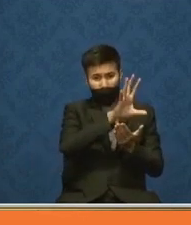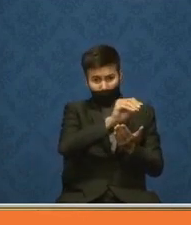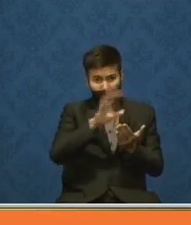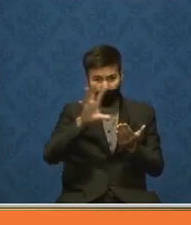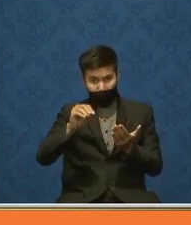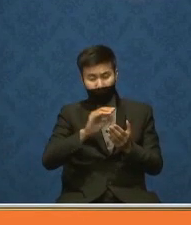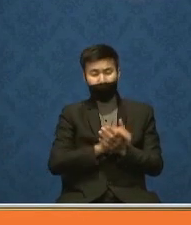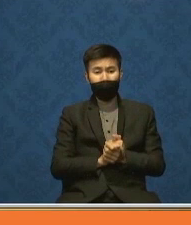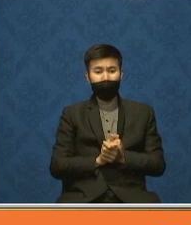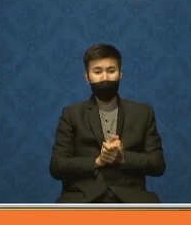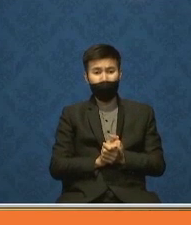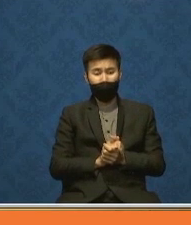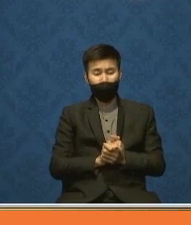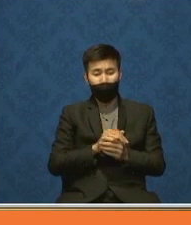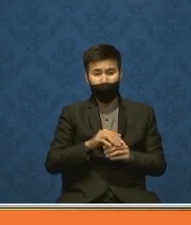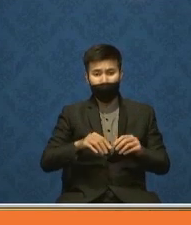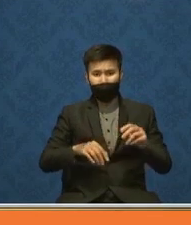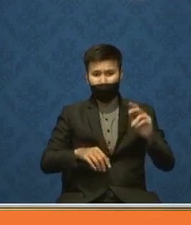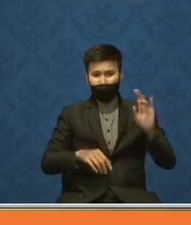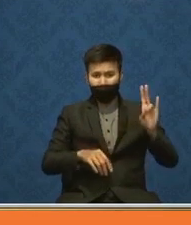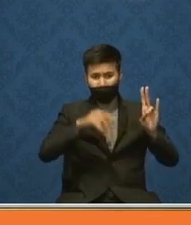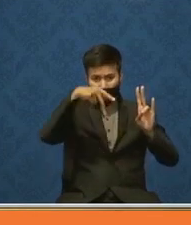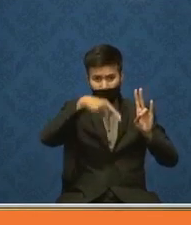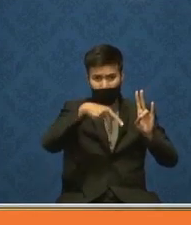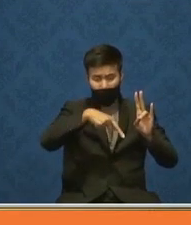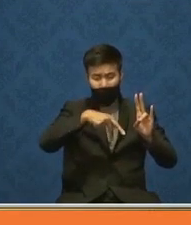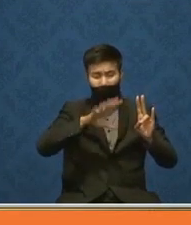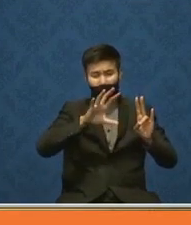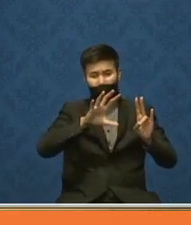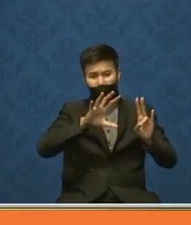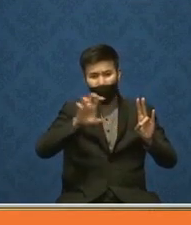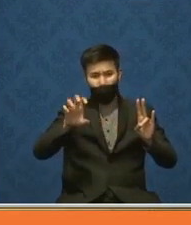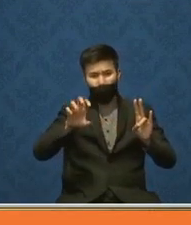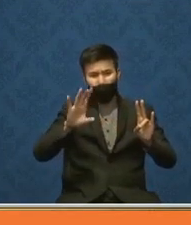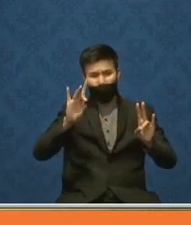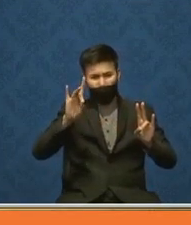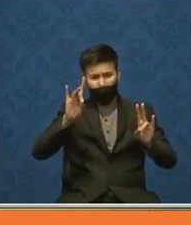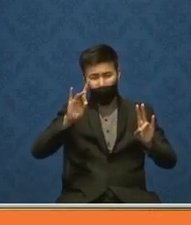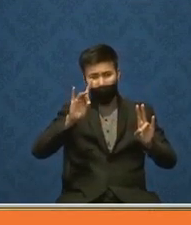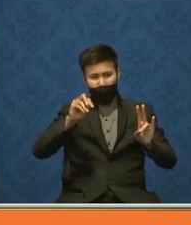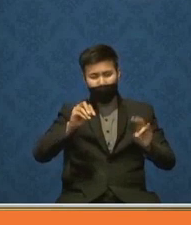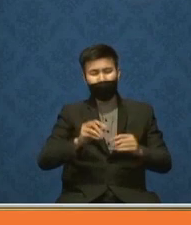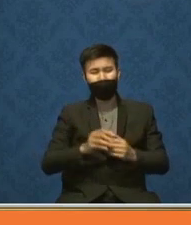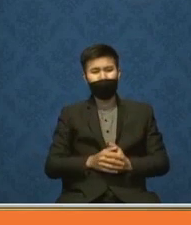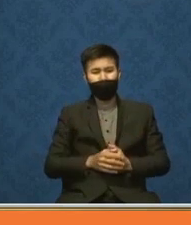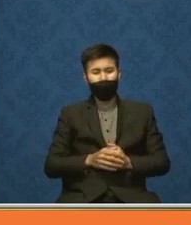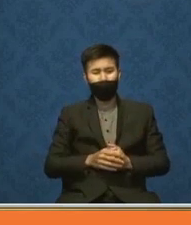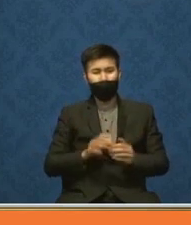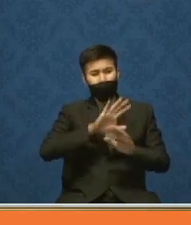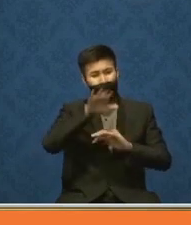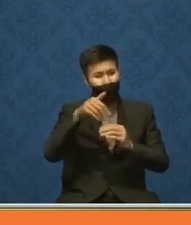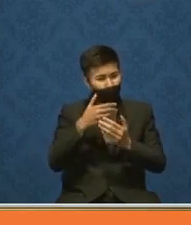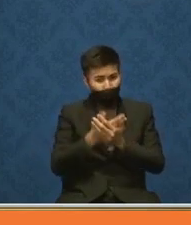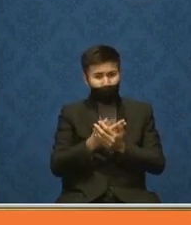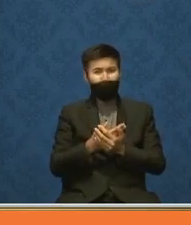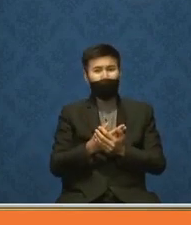ายเป็นเครื่องยนต์เศรษฐกิจตัวใหม่อีก 7,580 แห่งครับคนทุกคนก็ไม่ต้องมากระจุ